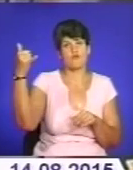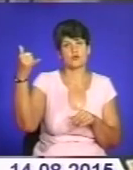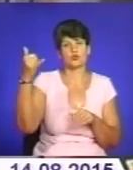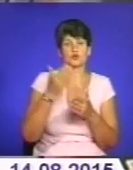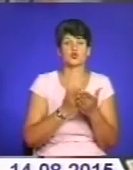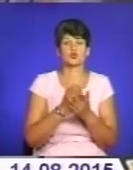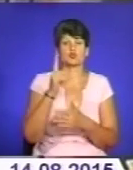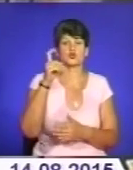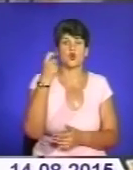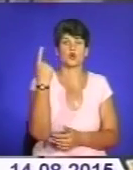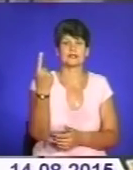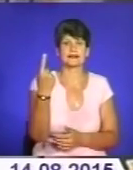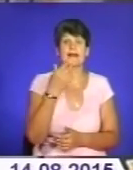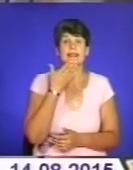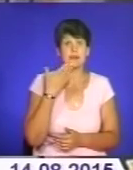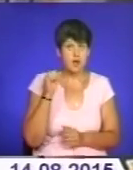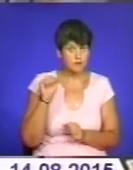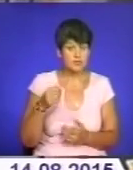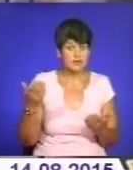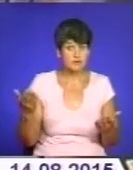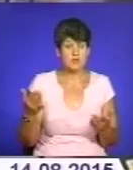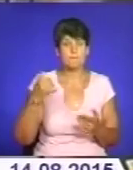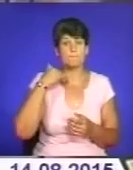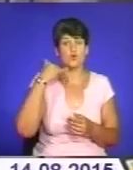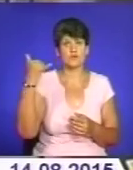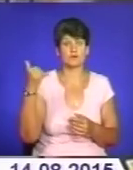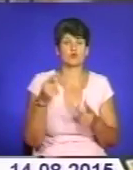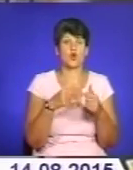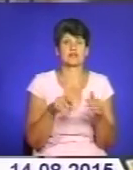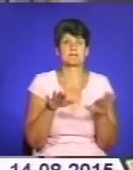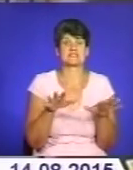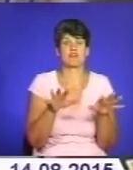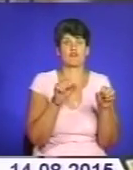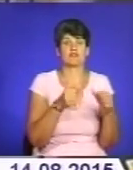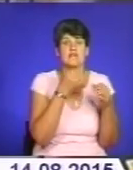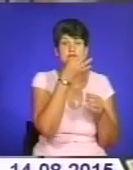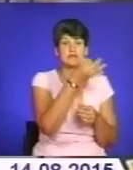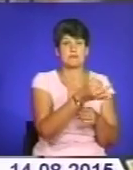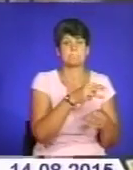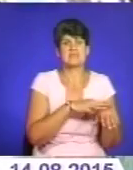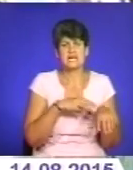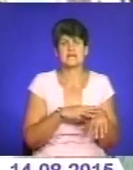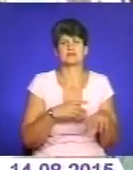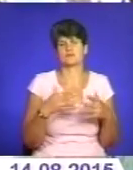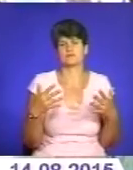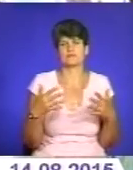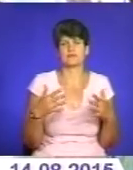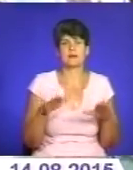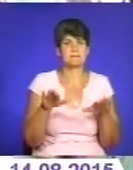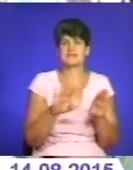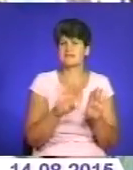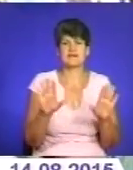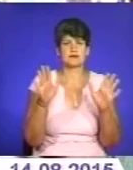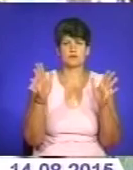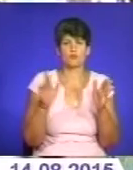службу 101, якщо нема можливості, повідомити якісь органи місцевої влади, міліцію. Місце це не випадкове, тому